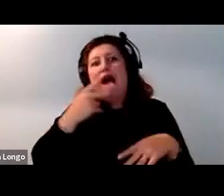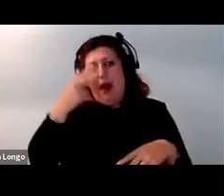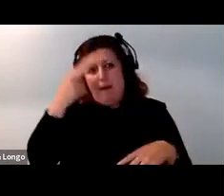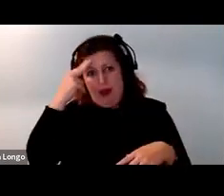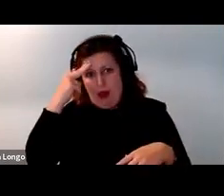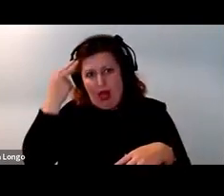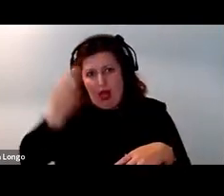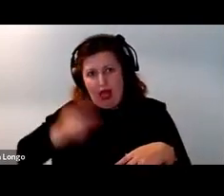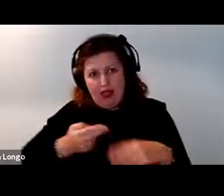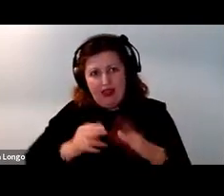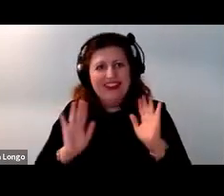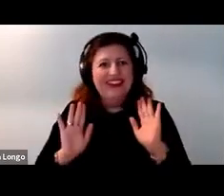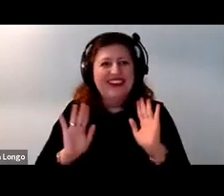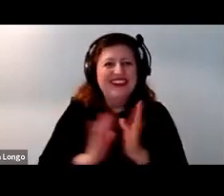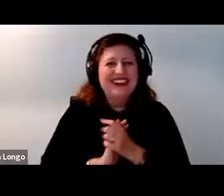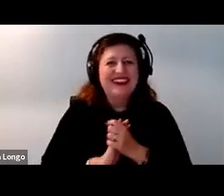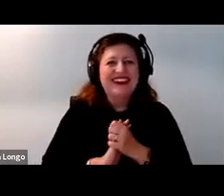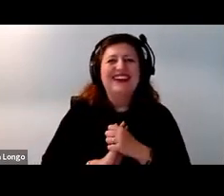registra. Esatto,